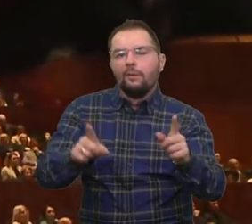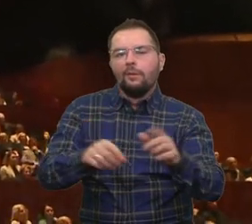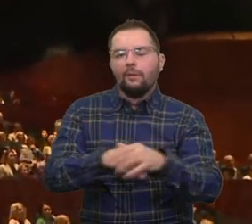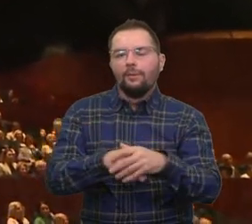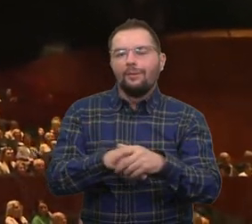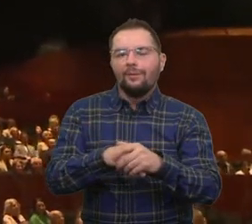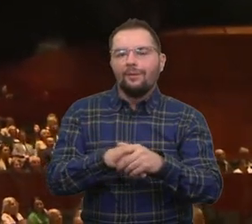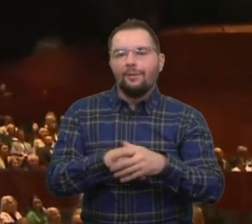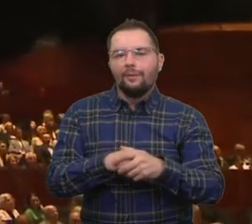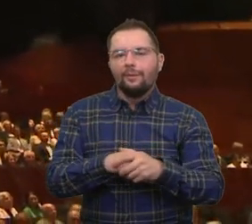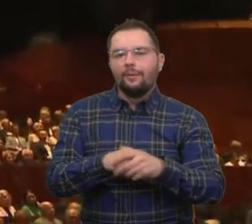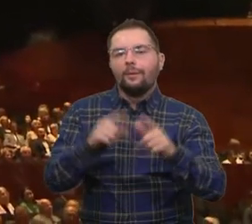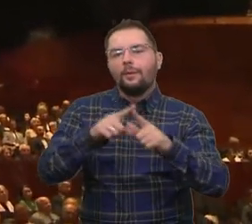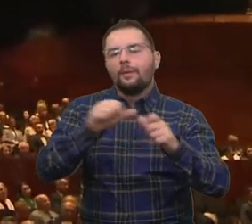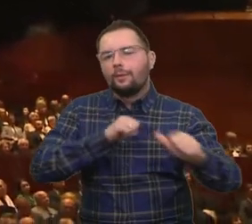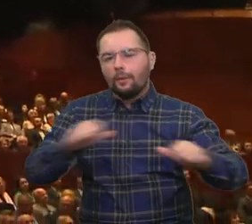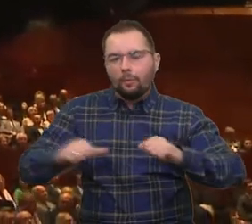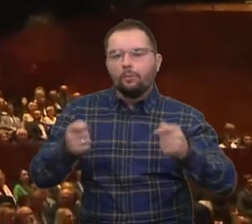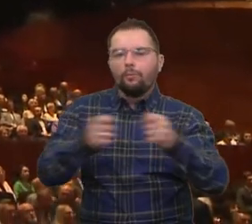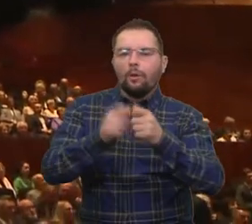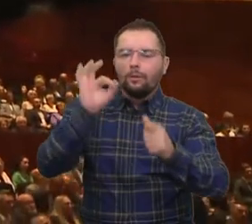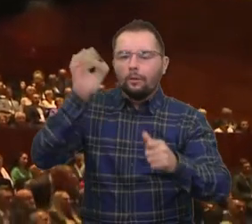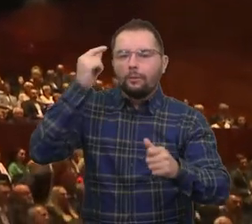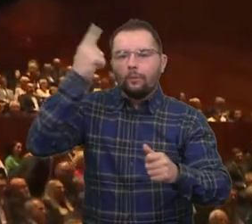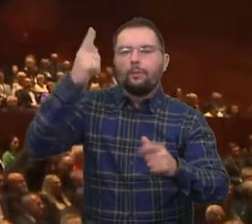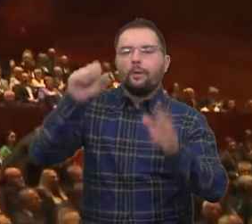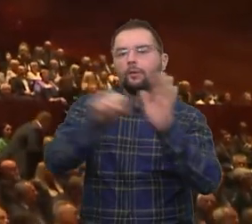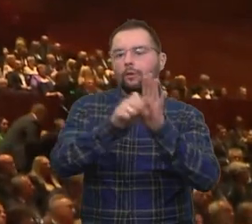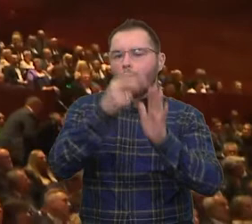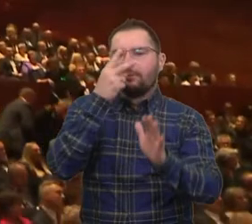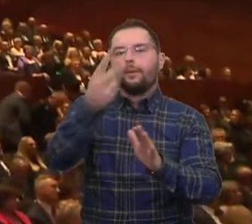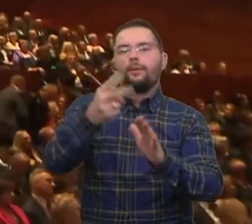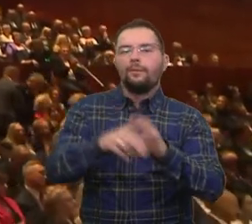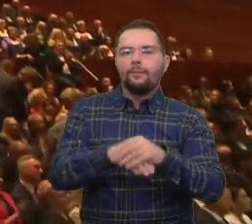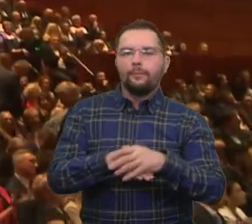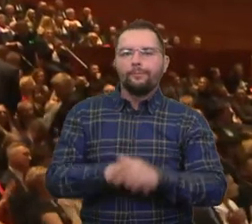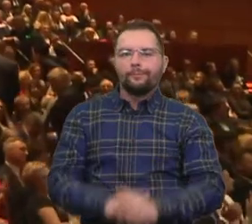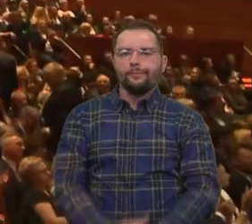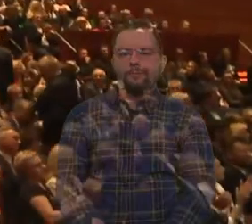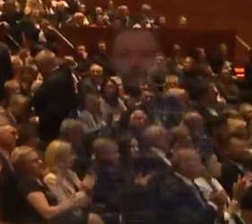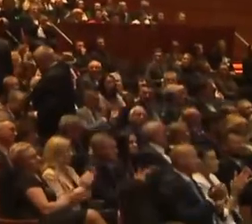i jak sądzę dobre samorządowe wspomnienia. Do zobaczenia. Do zobaczenia.